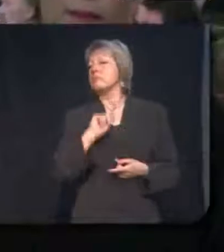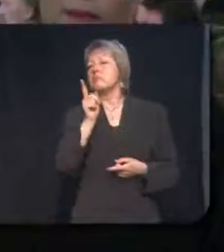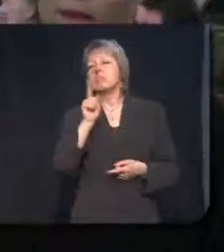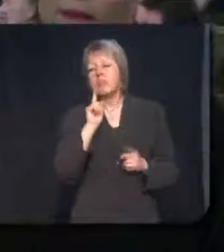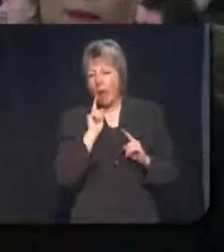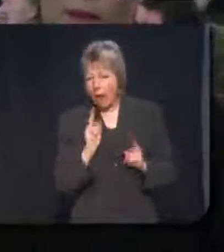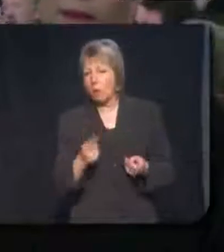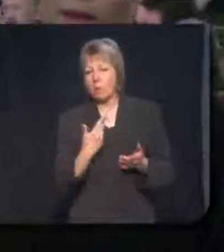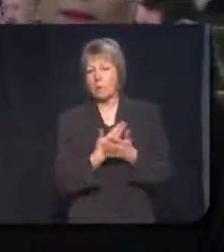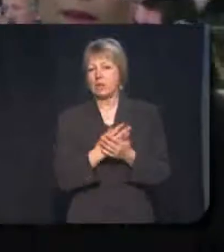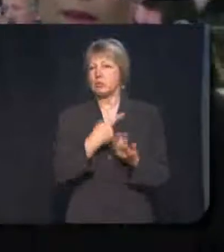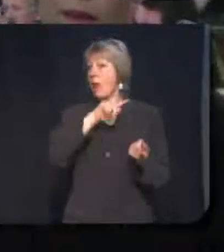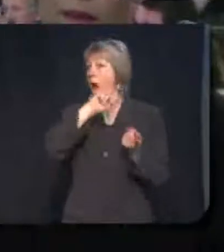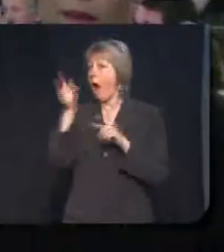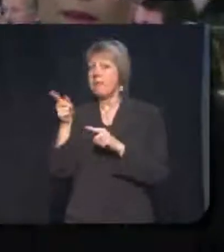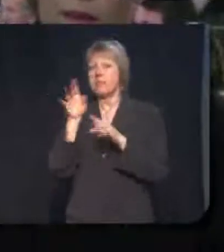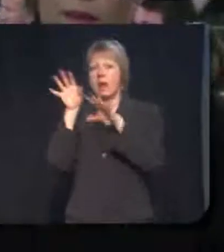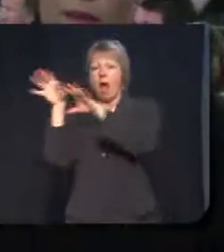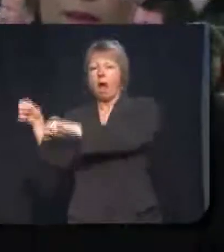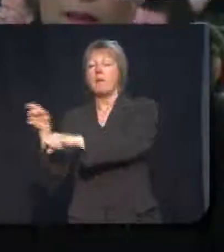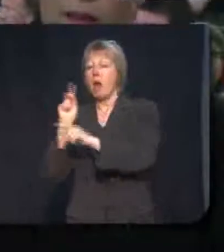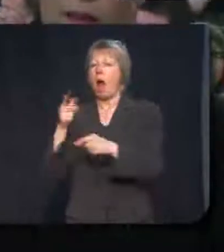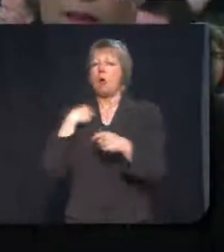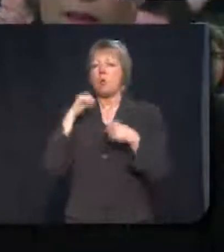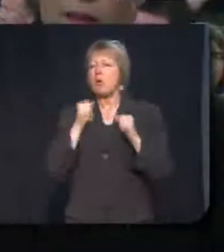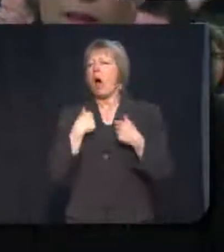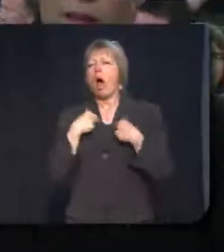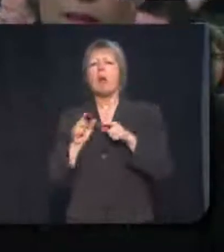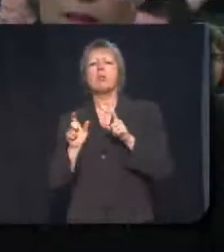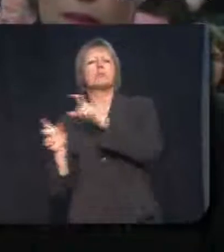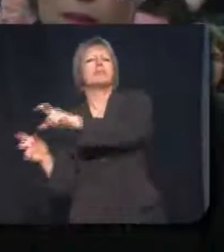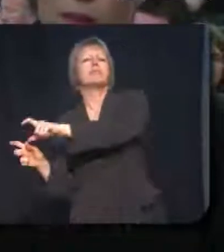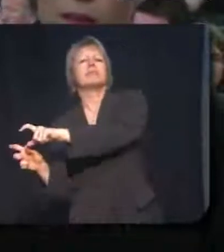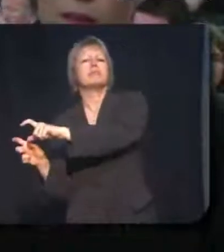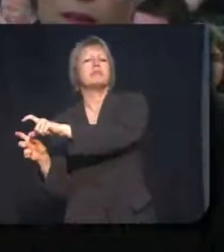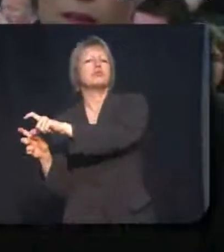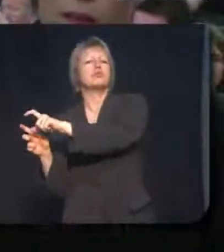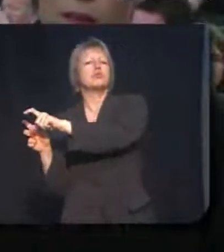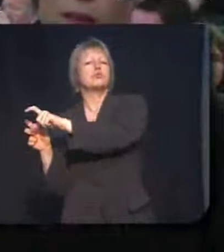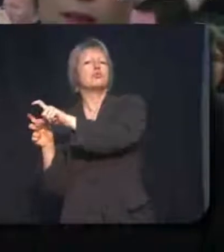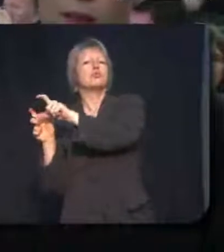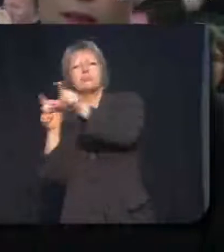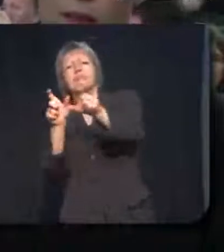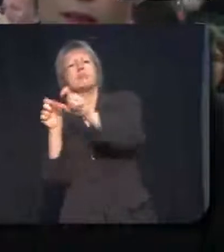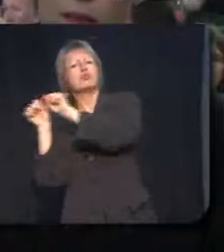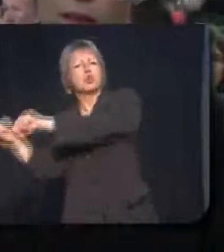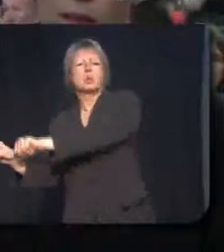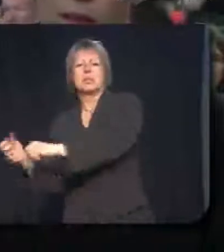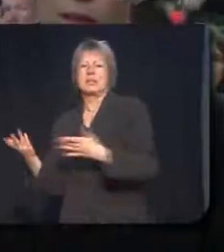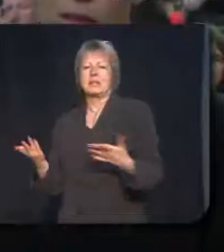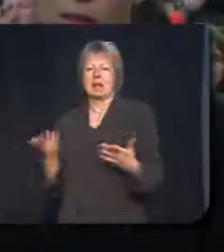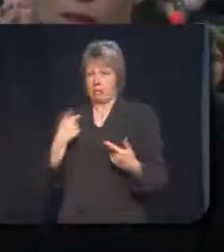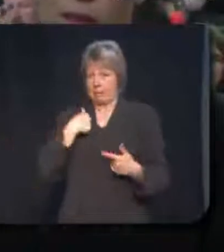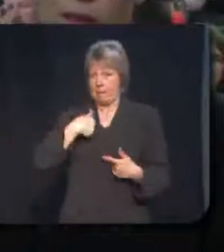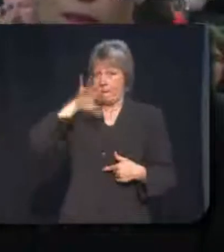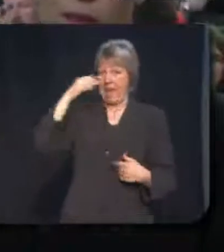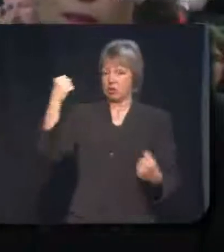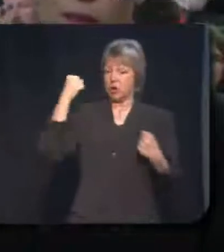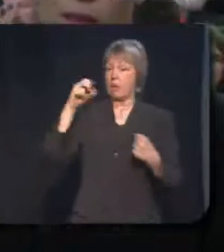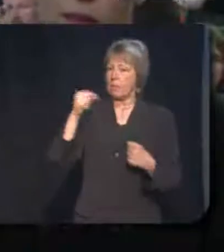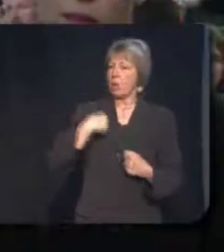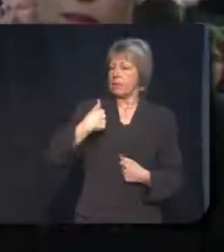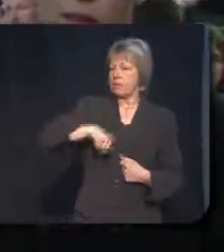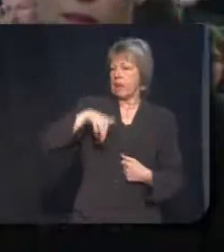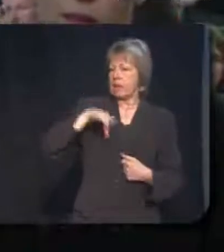einzugreifen wenn andere Personen angegriffen werden und ich muss sagen ich habe wenn ich stärker bin sogar meiner Meinung nach die Pflicht und diese Pflicht